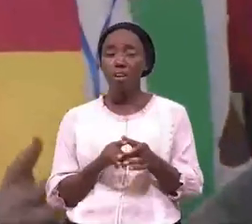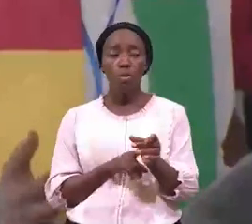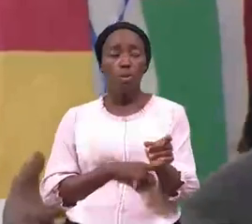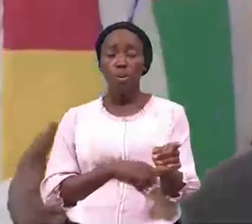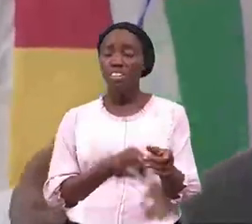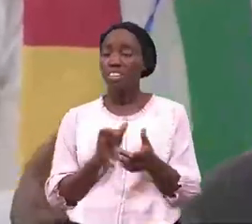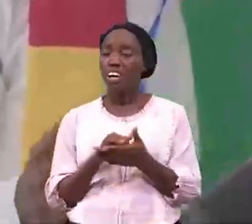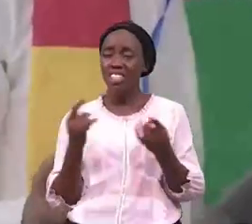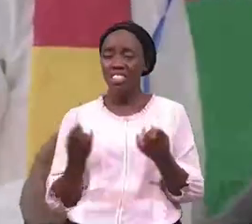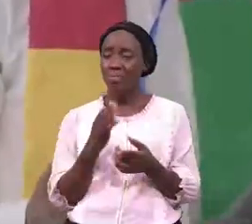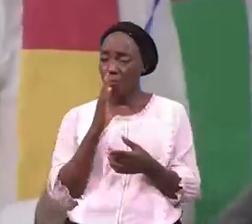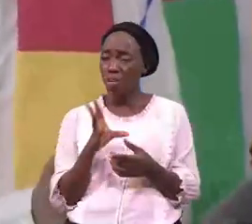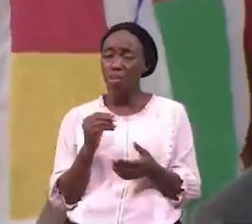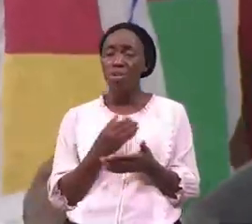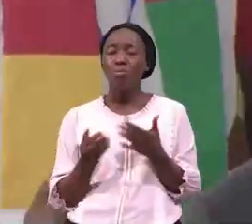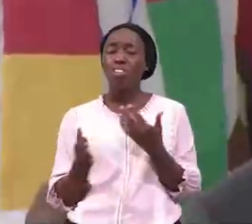quelle que soit la durée,